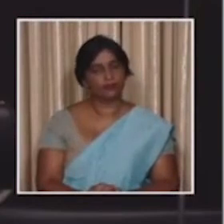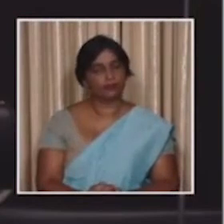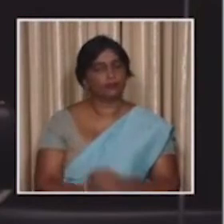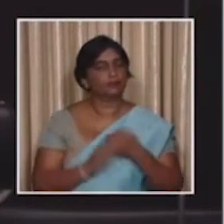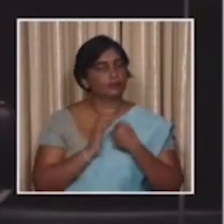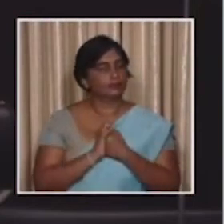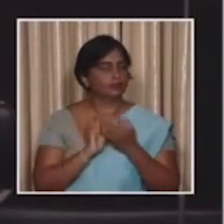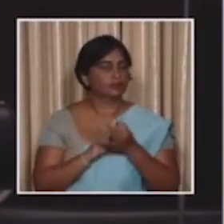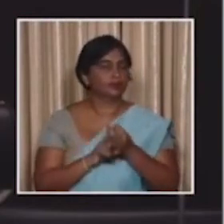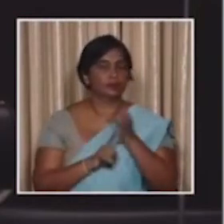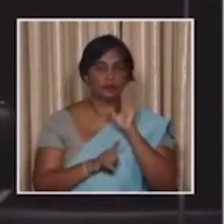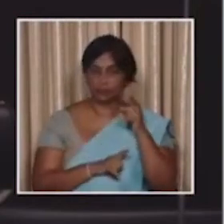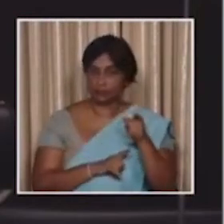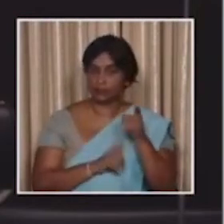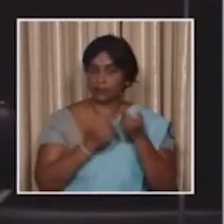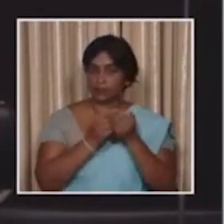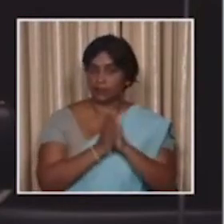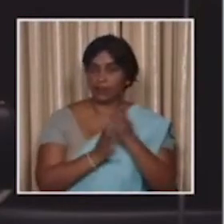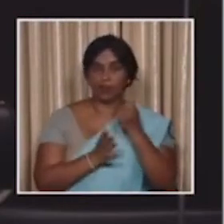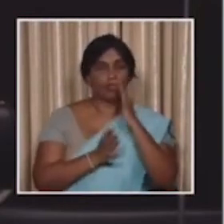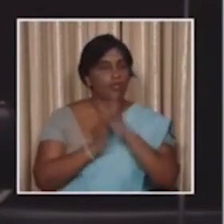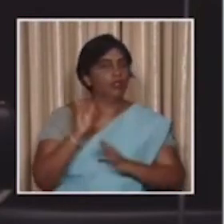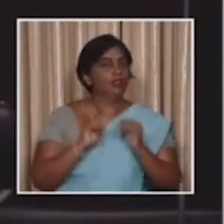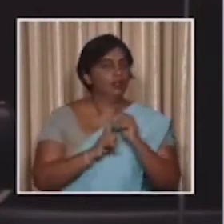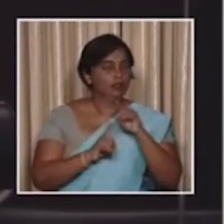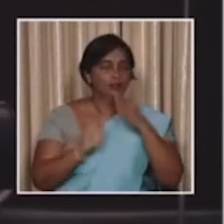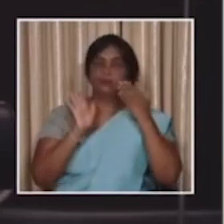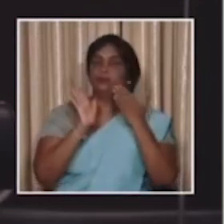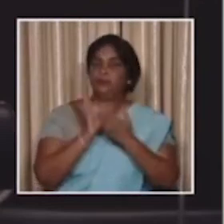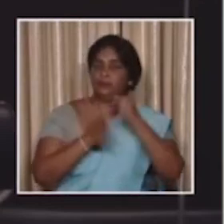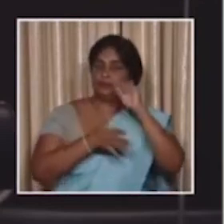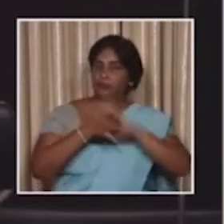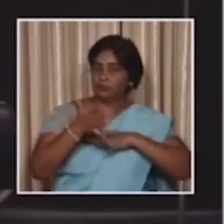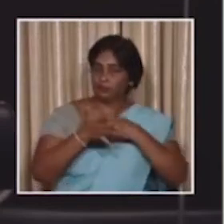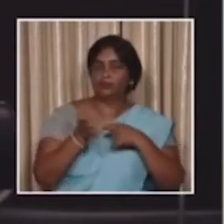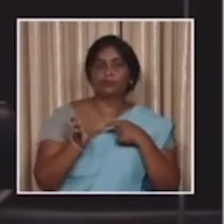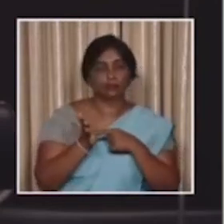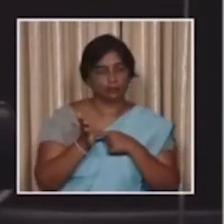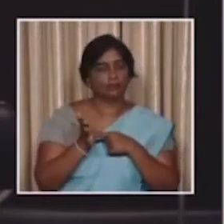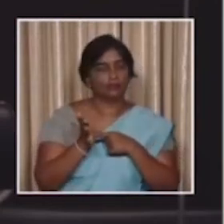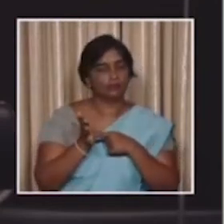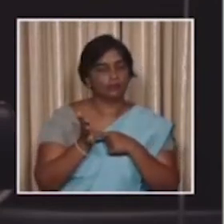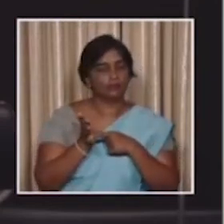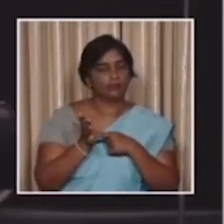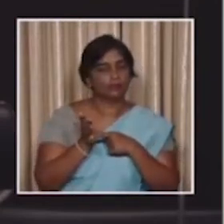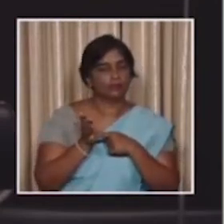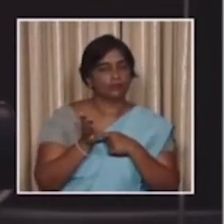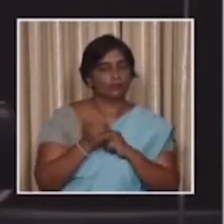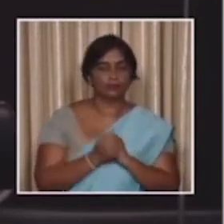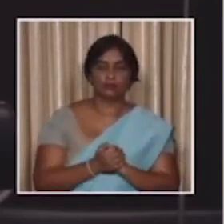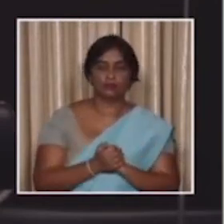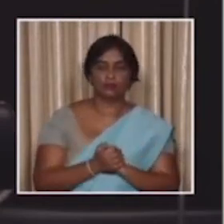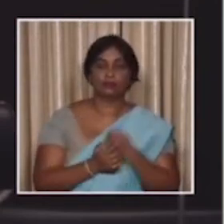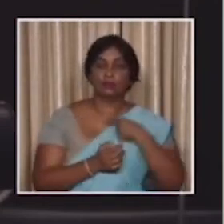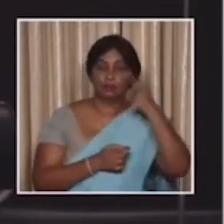உள்ளிட்ட 5 பேரும் பாதிக்கப்பட்ட மக்களுக்கு நஷ்ட ஈடு செலுத்த வேண்டும் என உத்தரவிட்ட உயர்நீதிமன்றம் நாட்டின் பொருளாதார